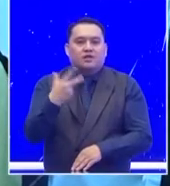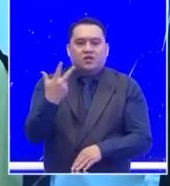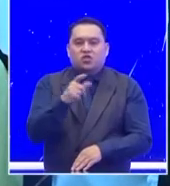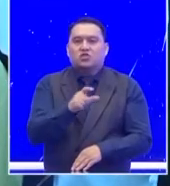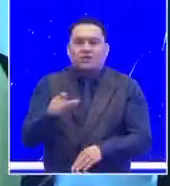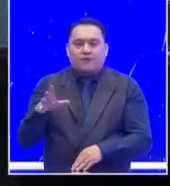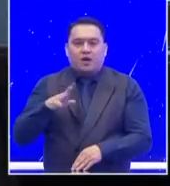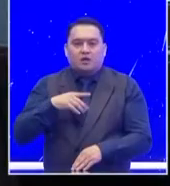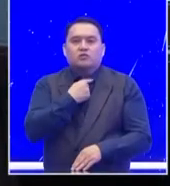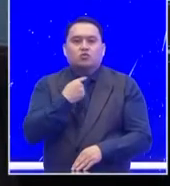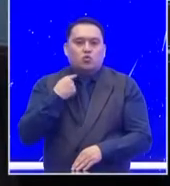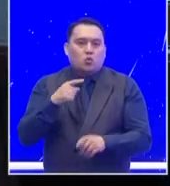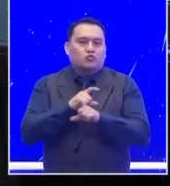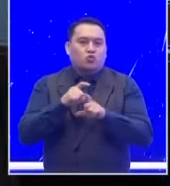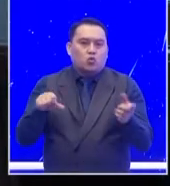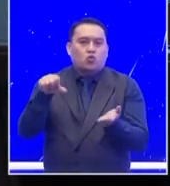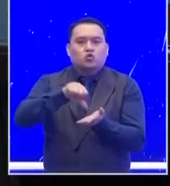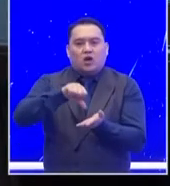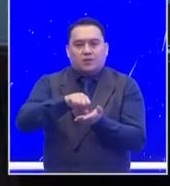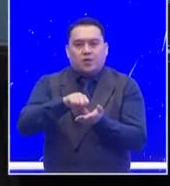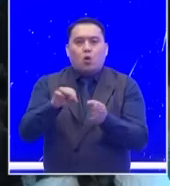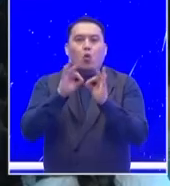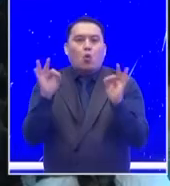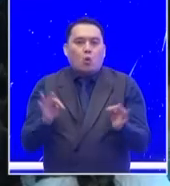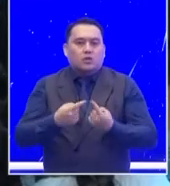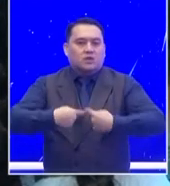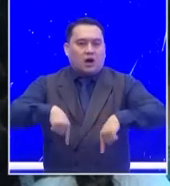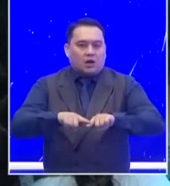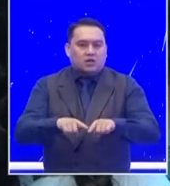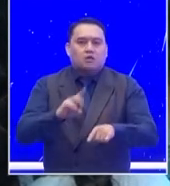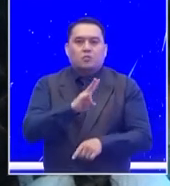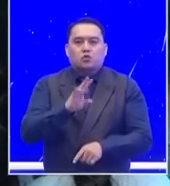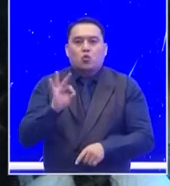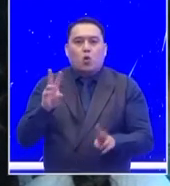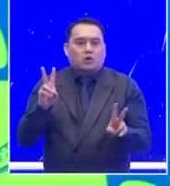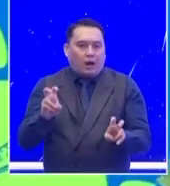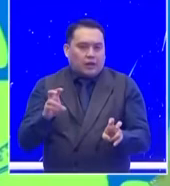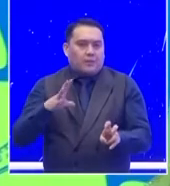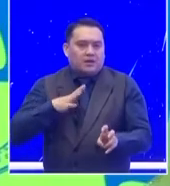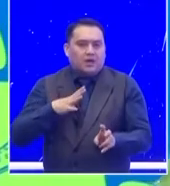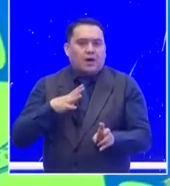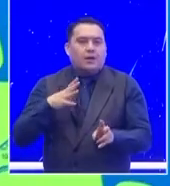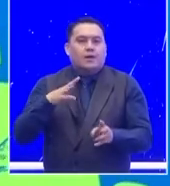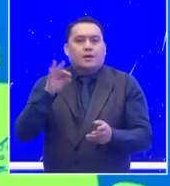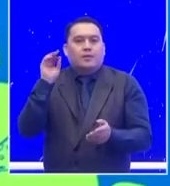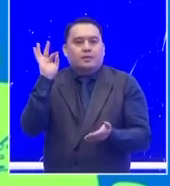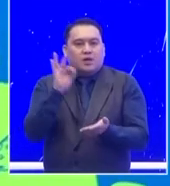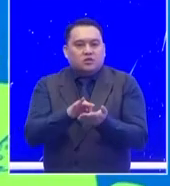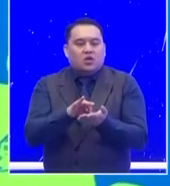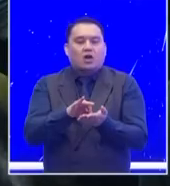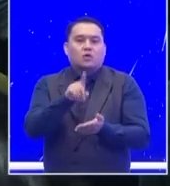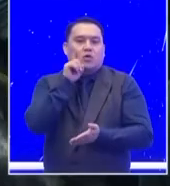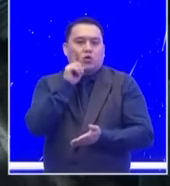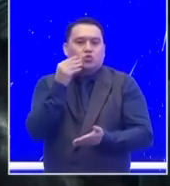школ областного центра приняли в нем участие. Таким образом, организаторы, представители партии «Нур-Отан» намерены привить молодежи